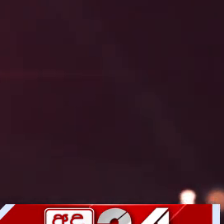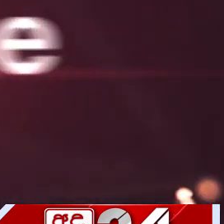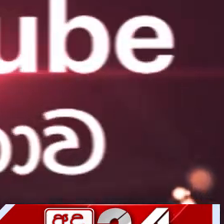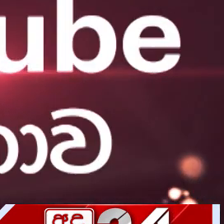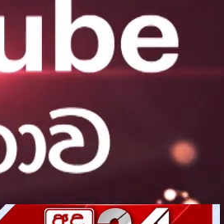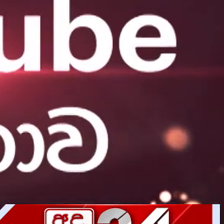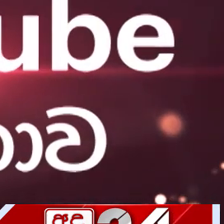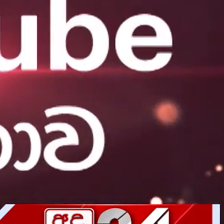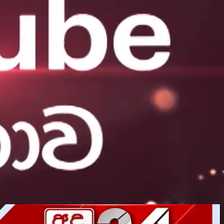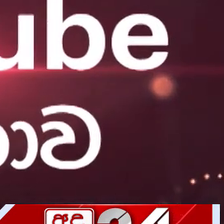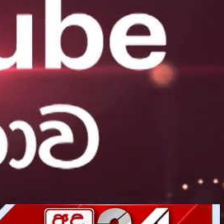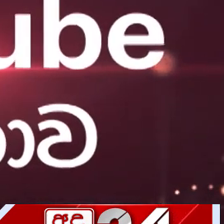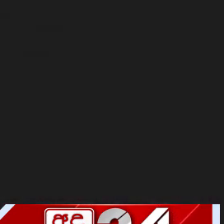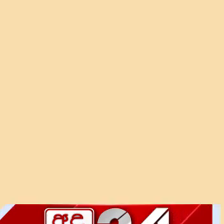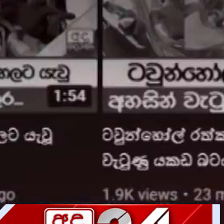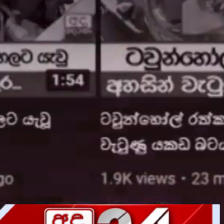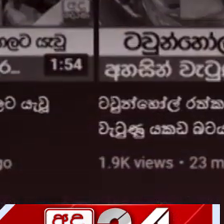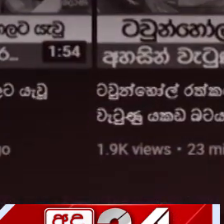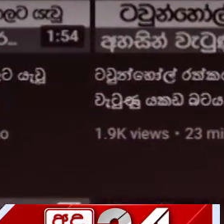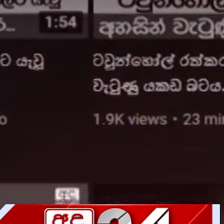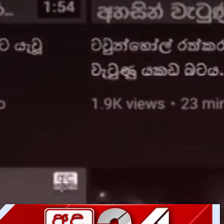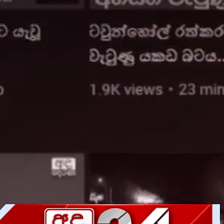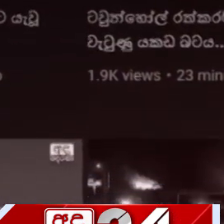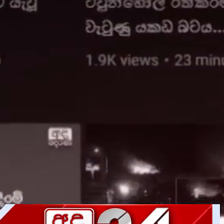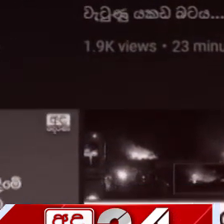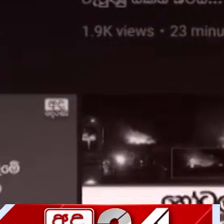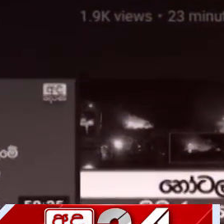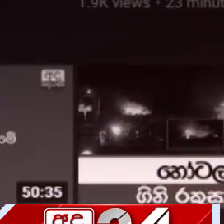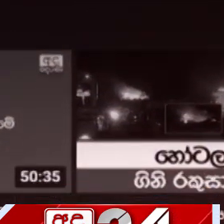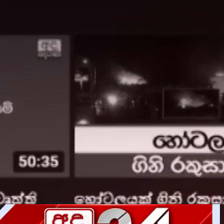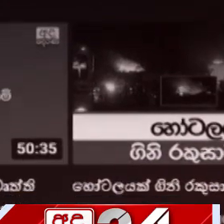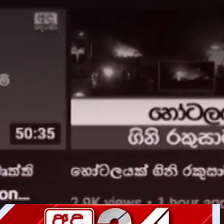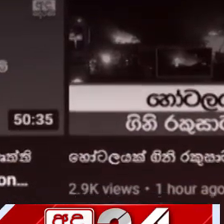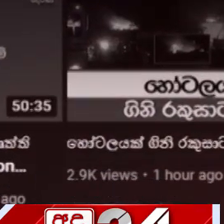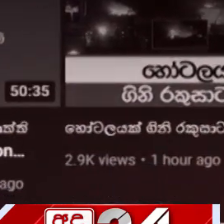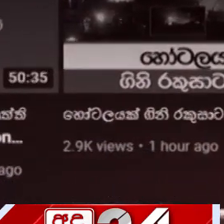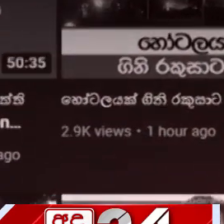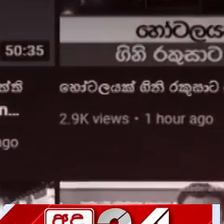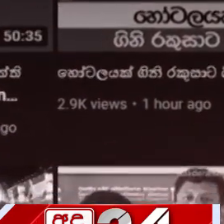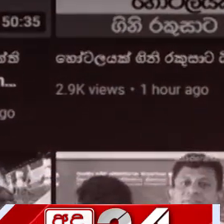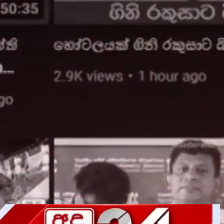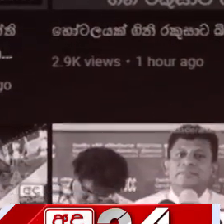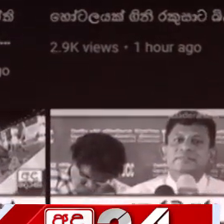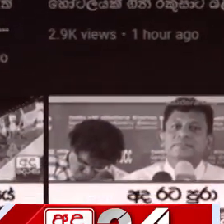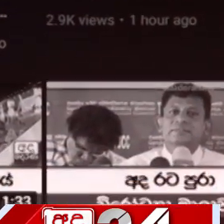අද දෙරණ YouTube නාලිකාව YouTube අද දෙරණ දැන්ම subscribe කරන්න